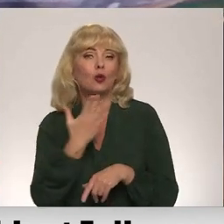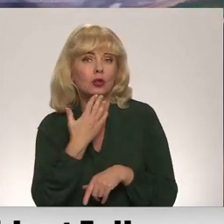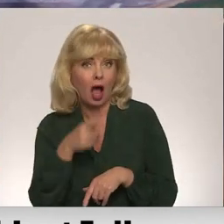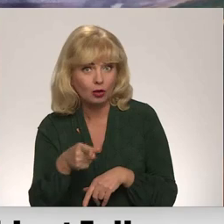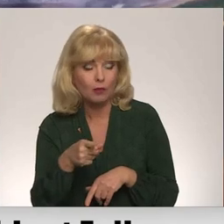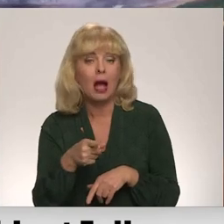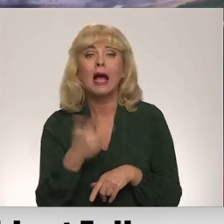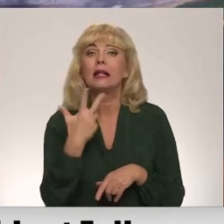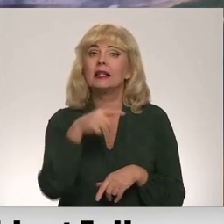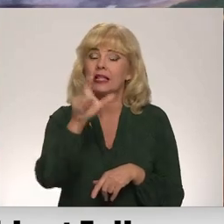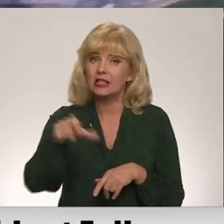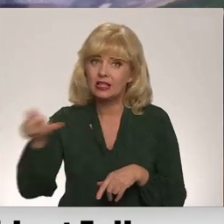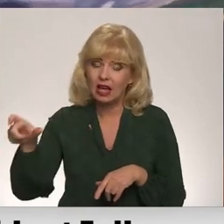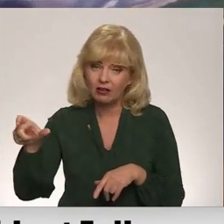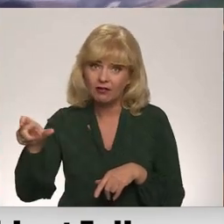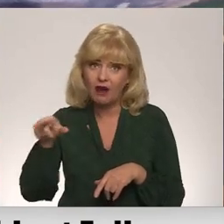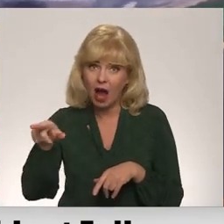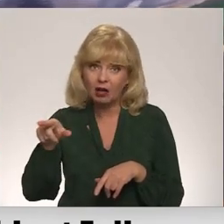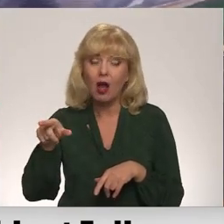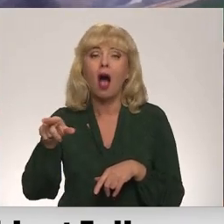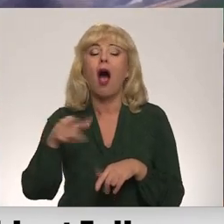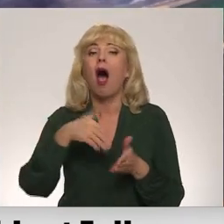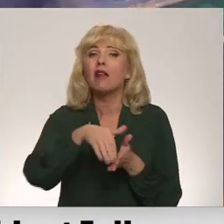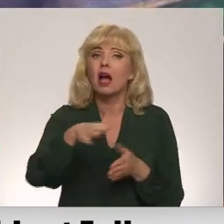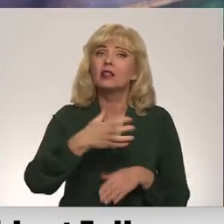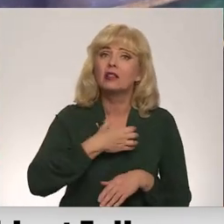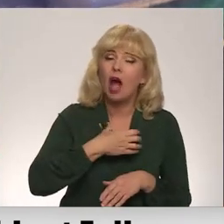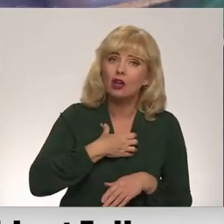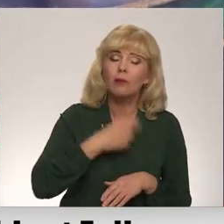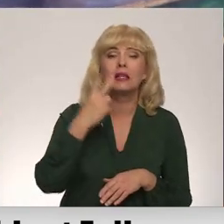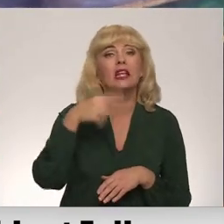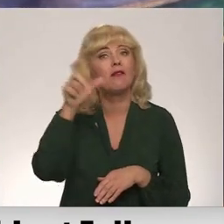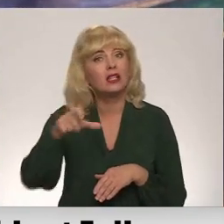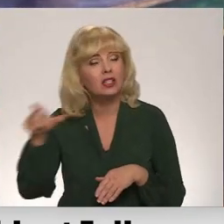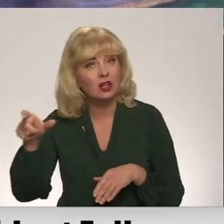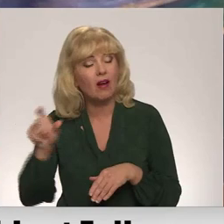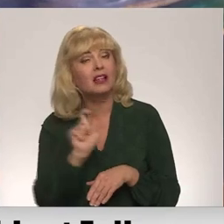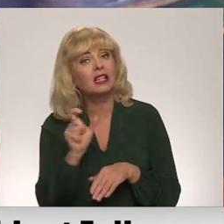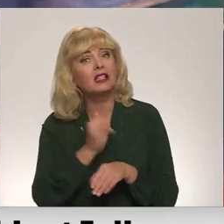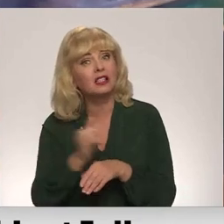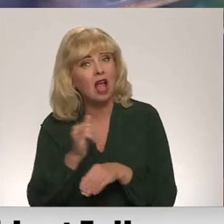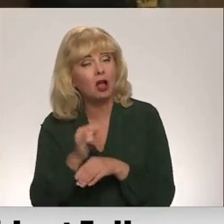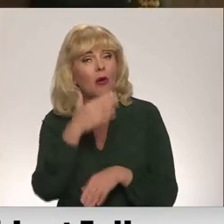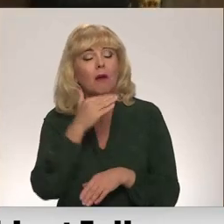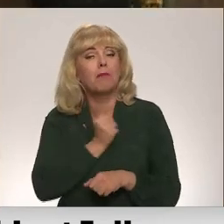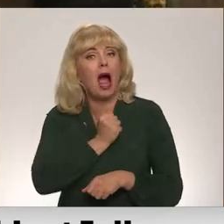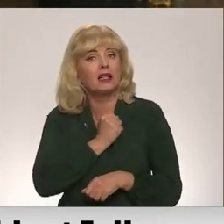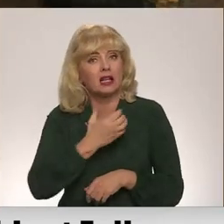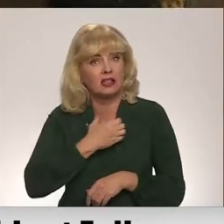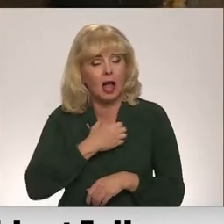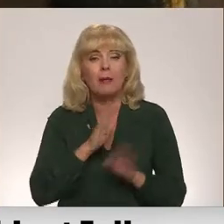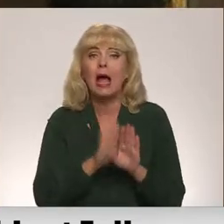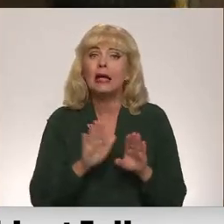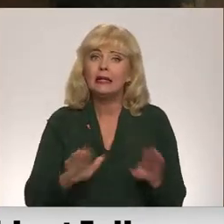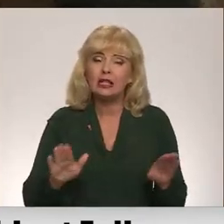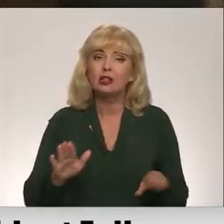cienās tā, ka trīs cilvēki man atcēla, daļ tā, ka viņi ir saslimuši, divi cilvēki atcēla tā, ka viņi ceļos drīz. Un baidās saslimt.